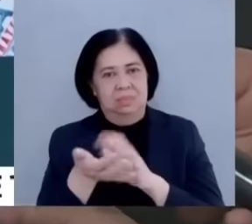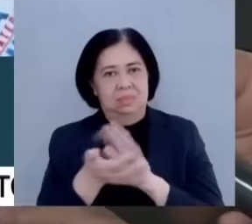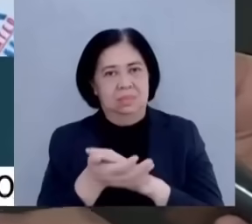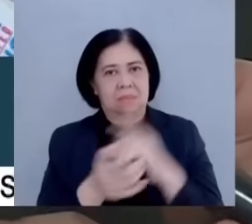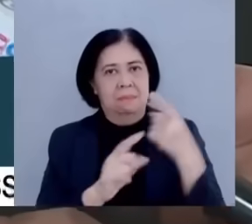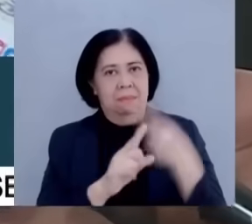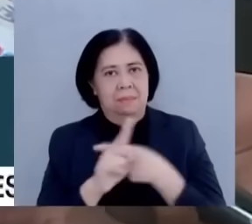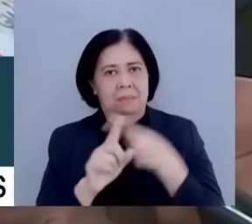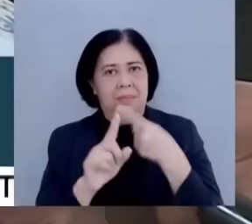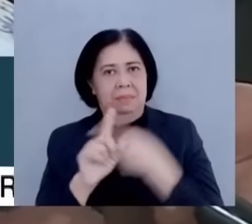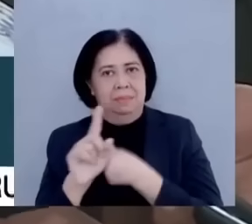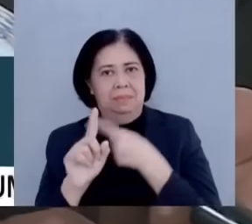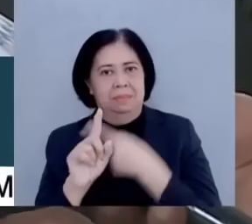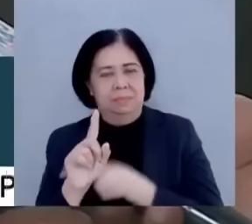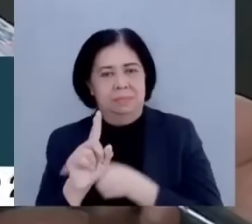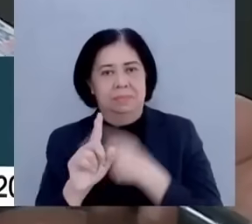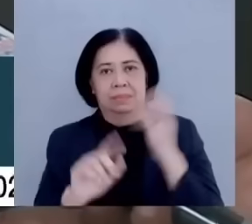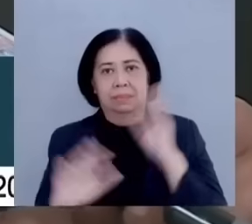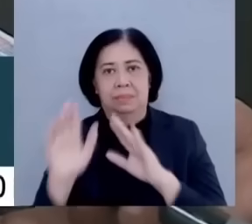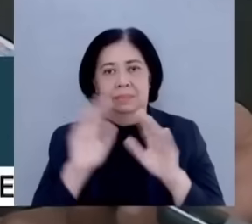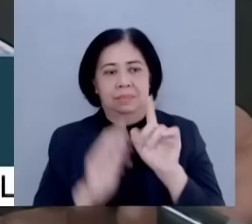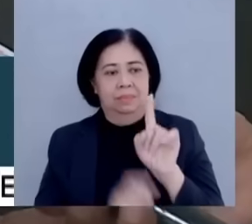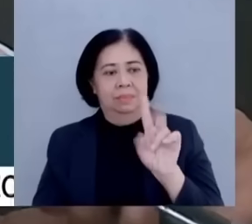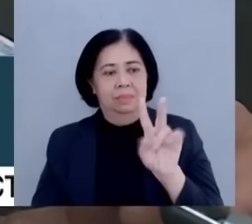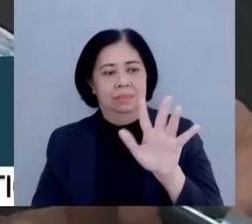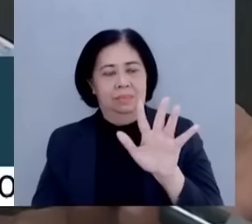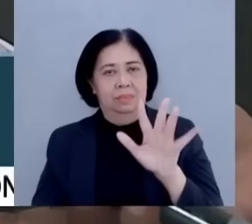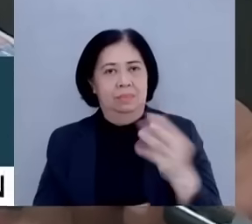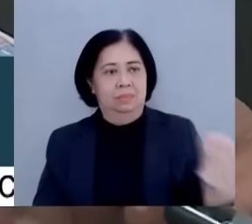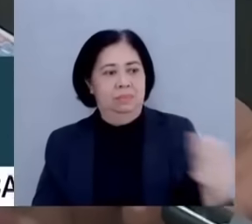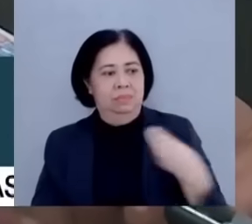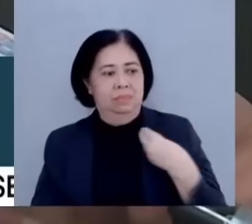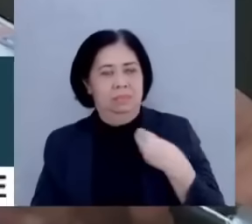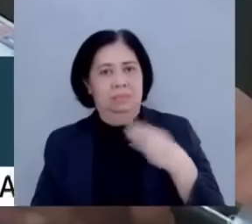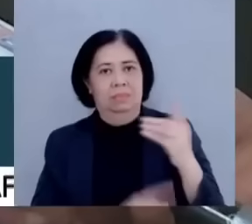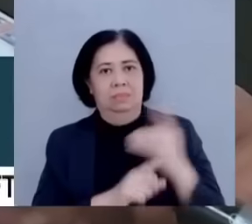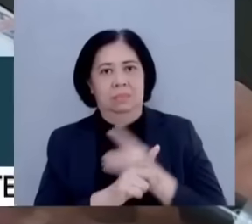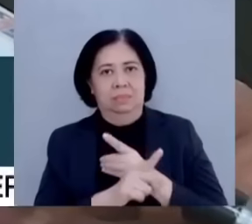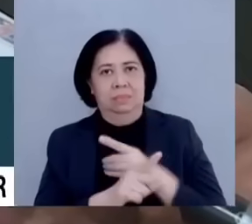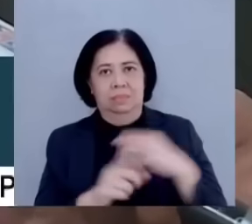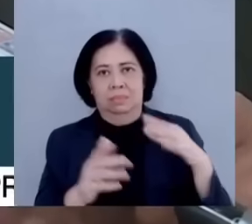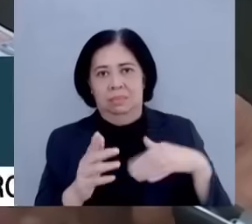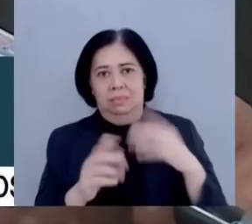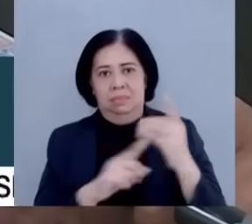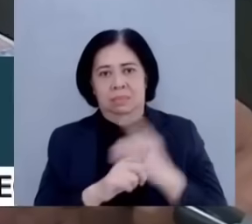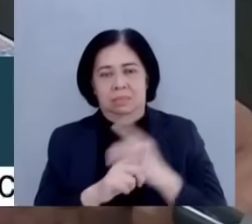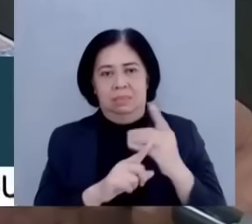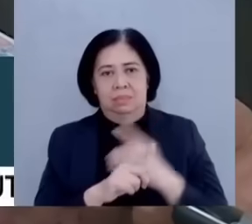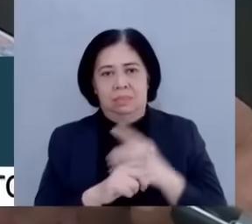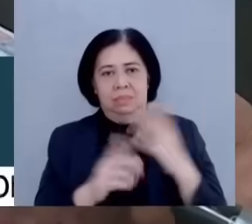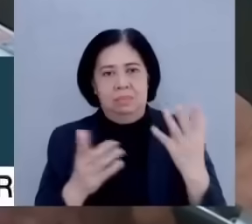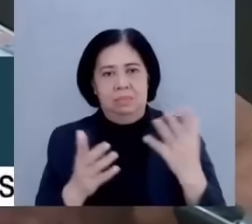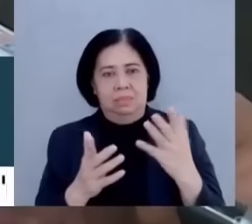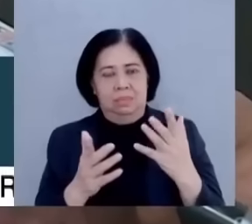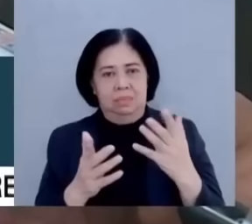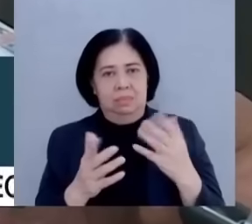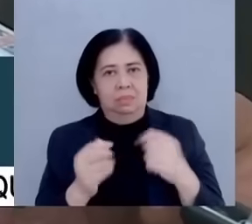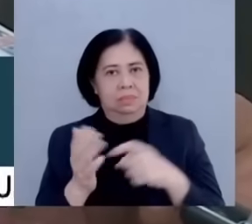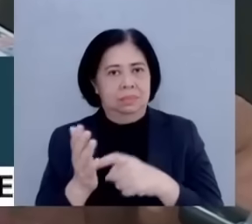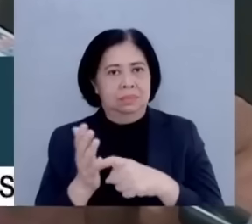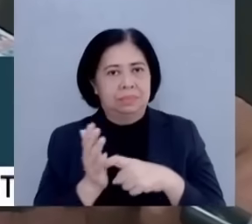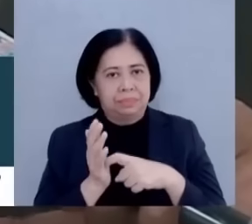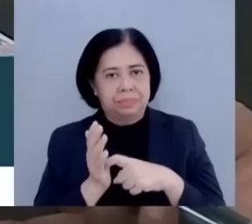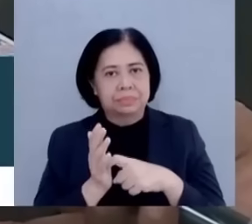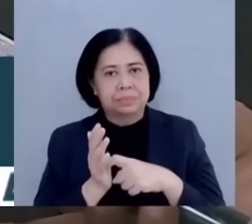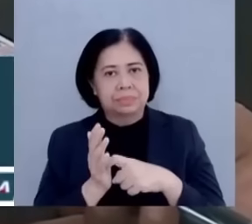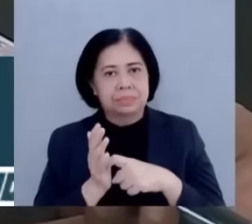Buwan-buwan. Ang problem sa 125, binigay siya sa amin December na. And requirement